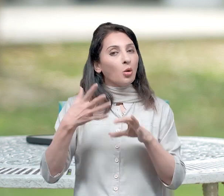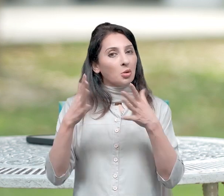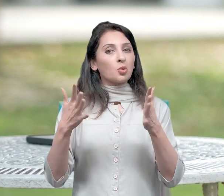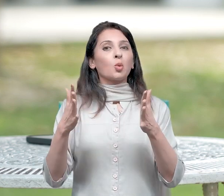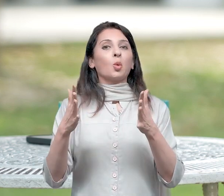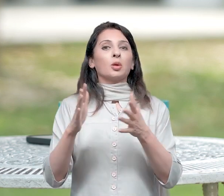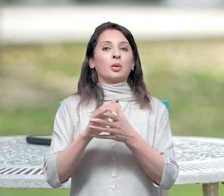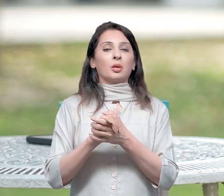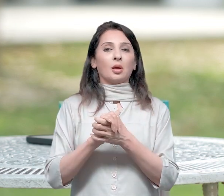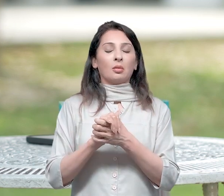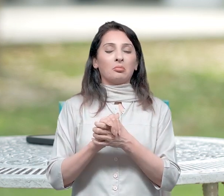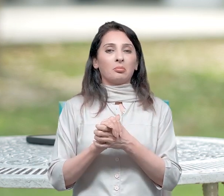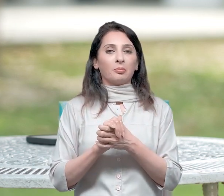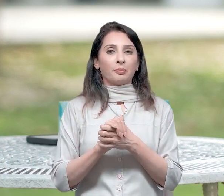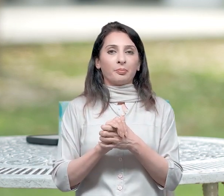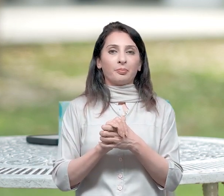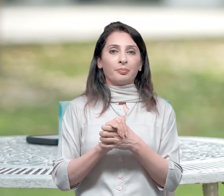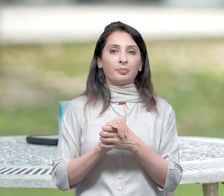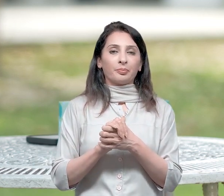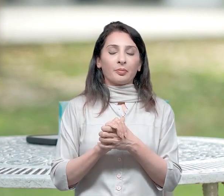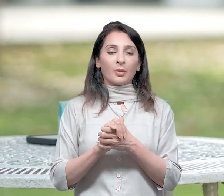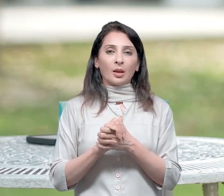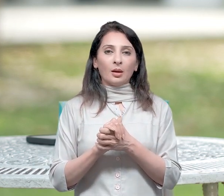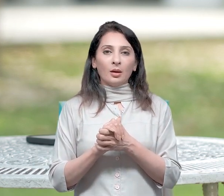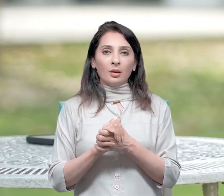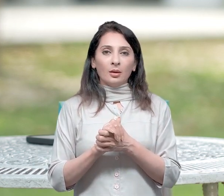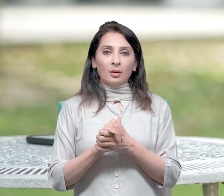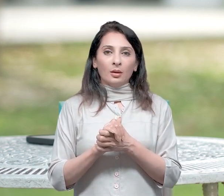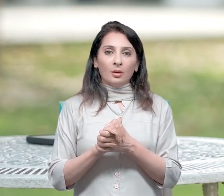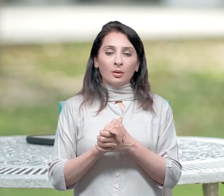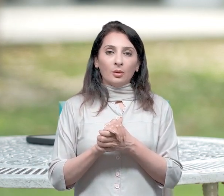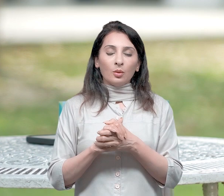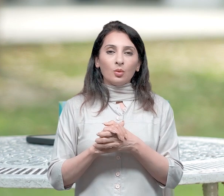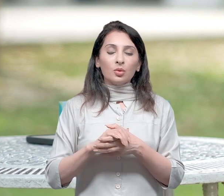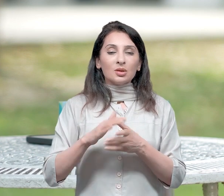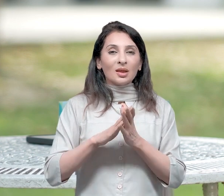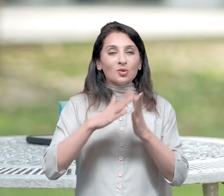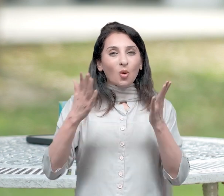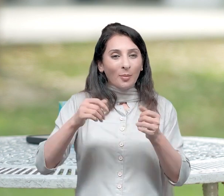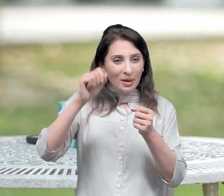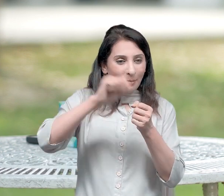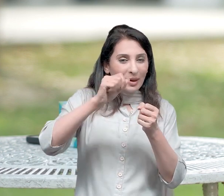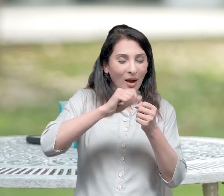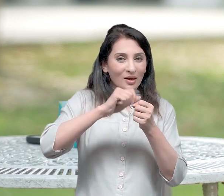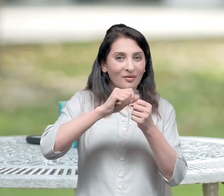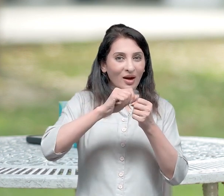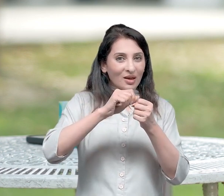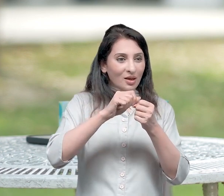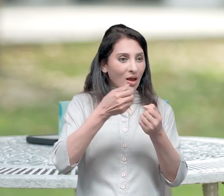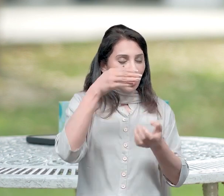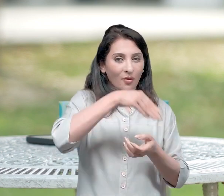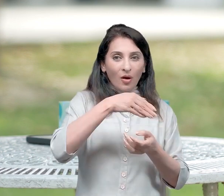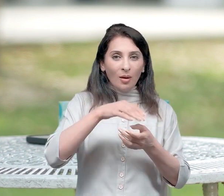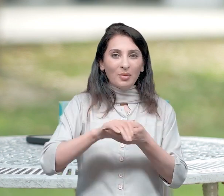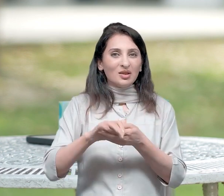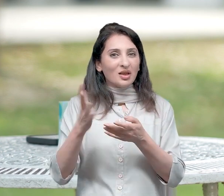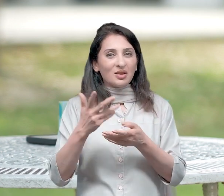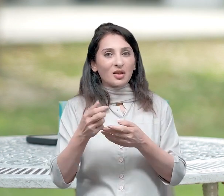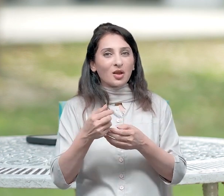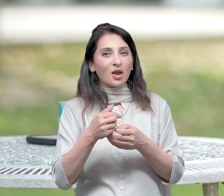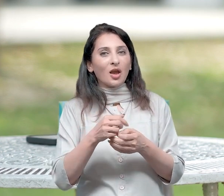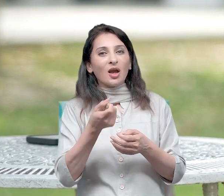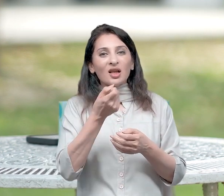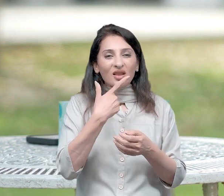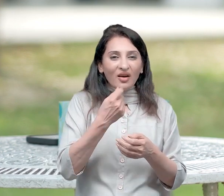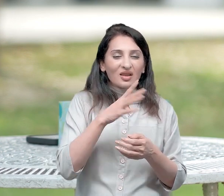رہی، یہ نہیں، تو اس سے ہمارے جو لارج اسکیل مینوفیکچرنگ ہے جہاں پہ دوائیاں بنتی ہیں، ٹیکسٹائل